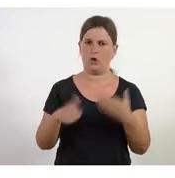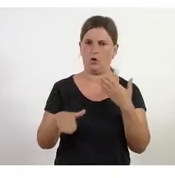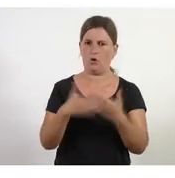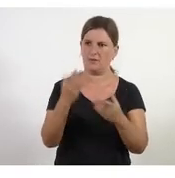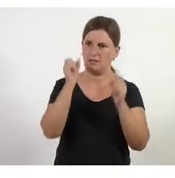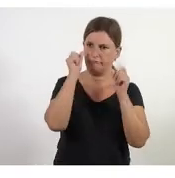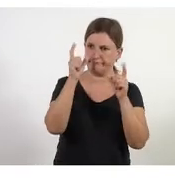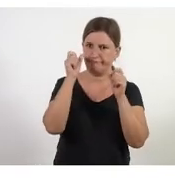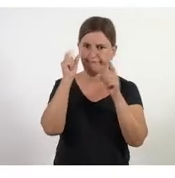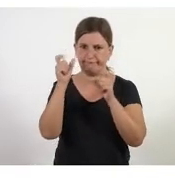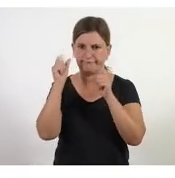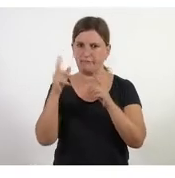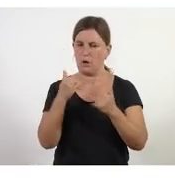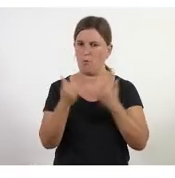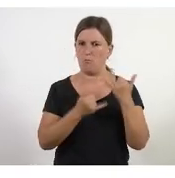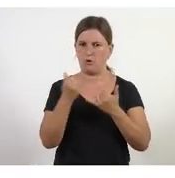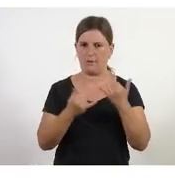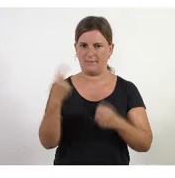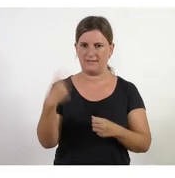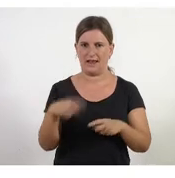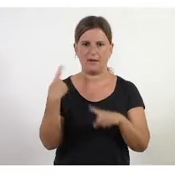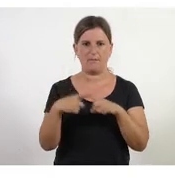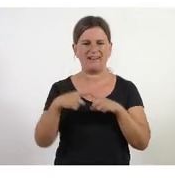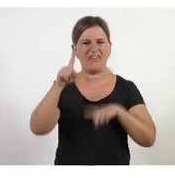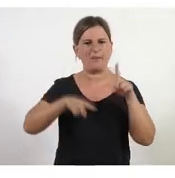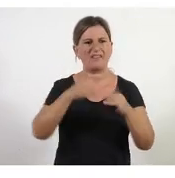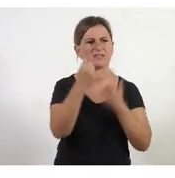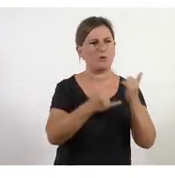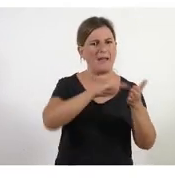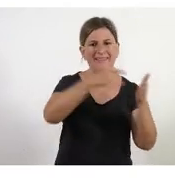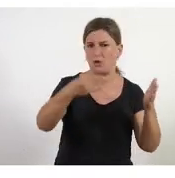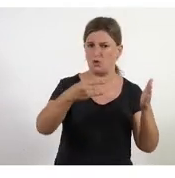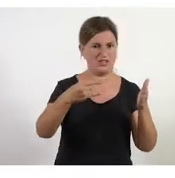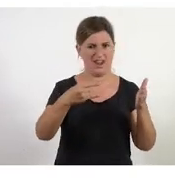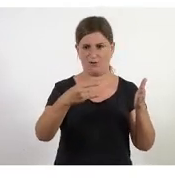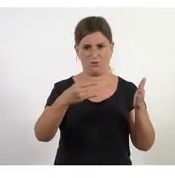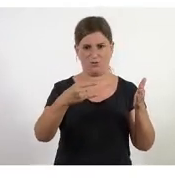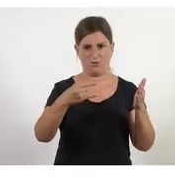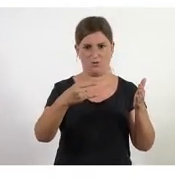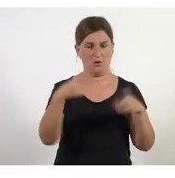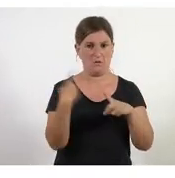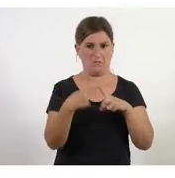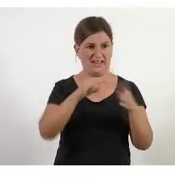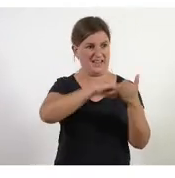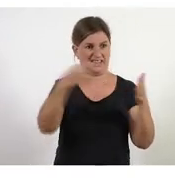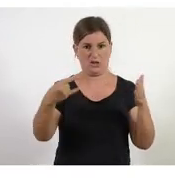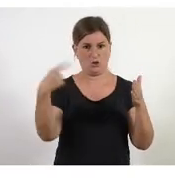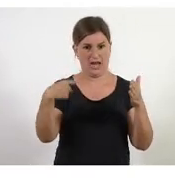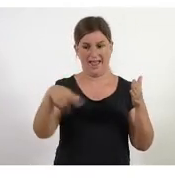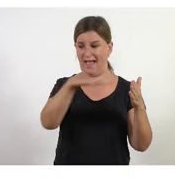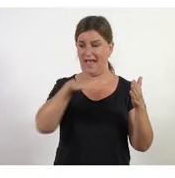veure part dels problemes, perquè moltes vegades no és la tecnologia. La tecnologia moltes vegades la tenim al nostre